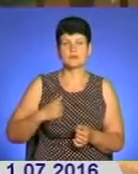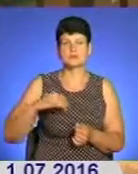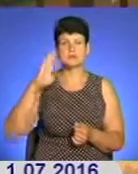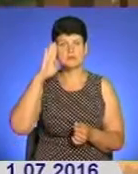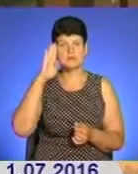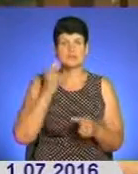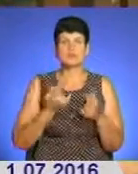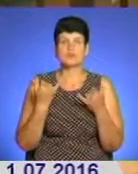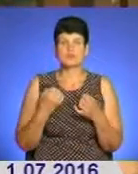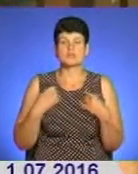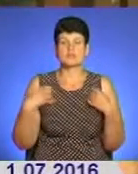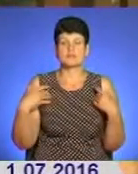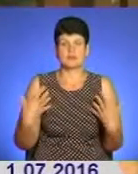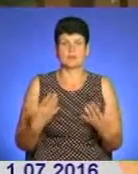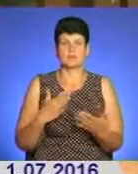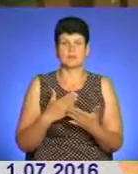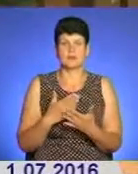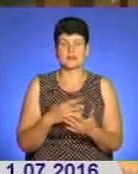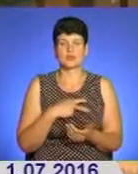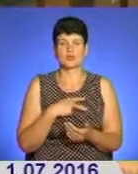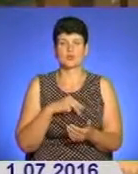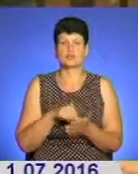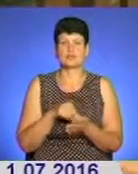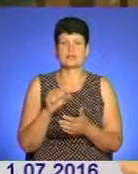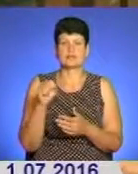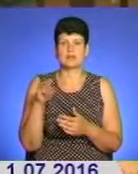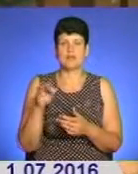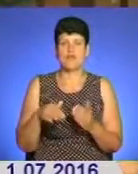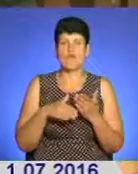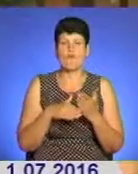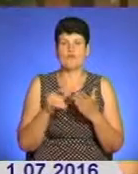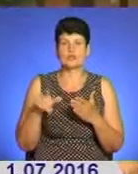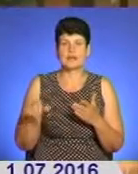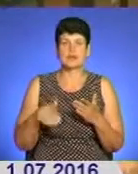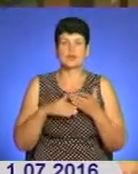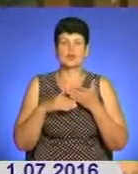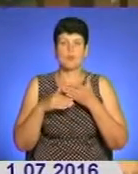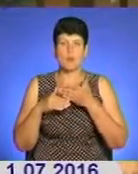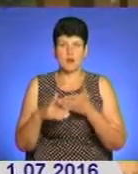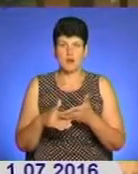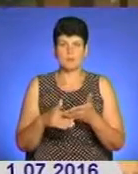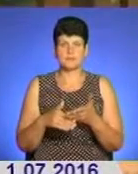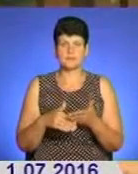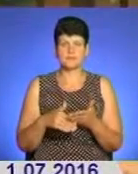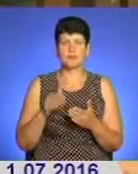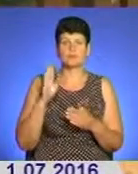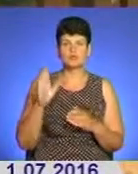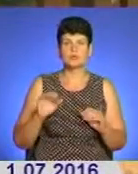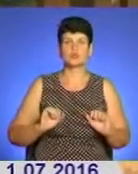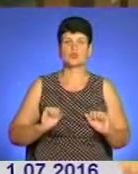також пересікається з нагородженням учасників АТО, волонтерів, які допомагають. Будемо